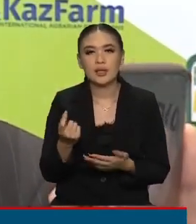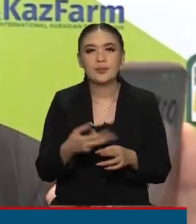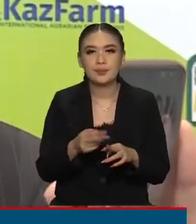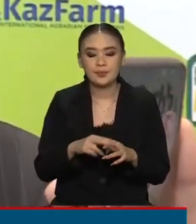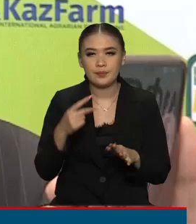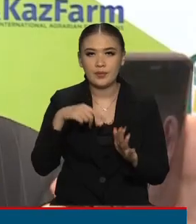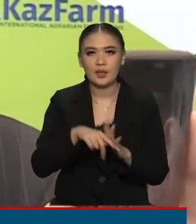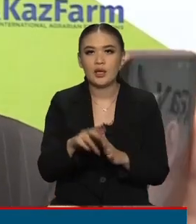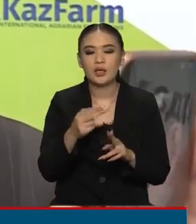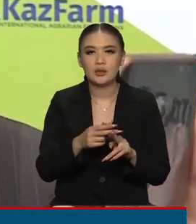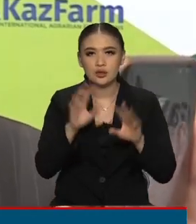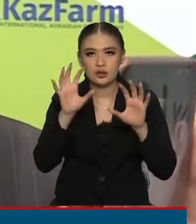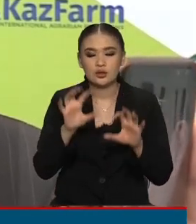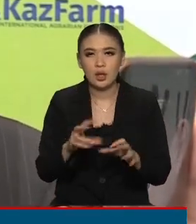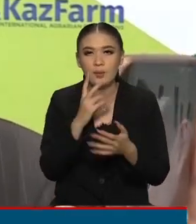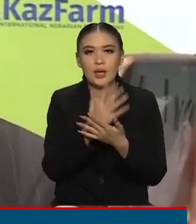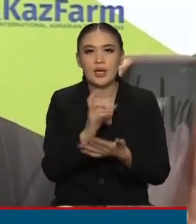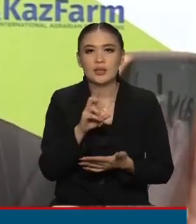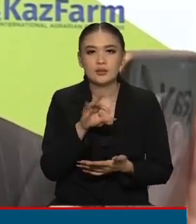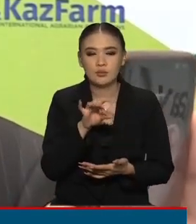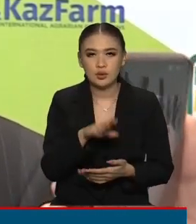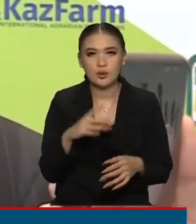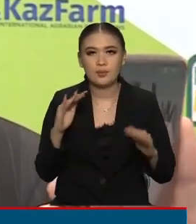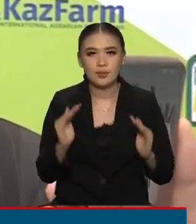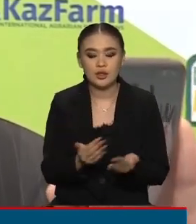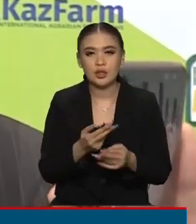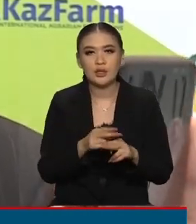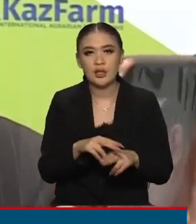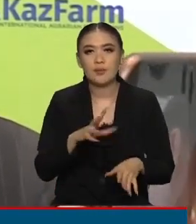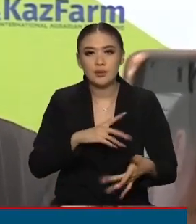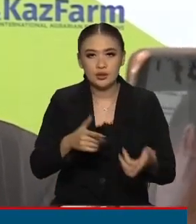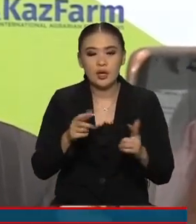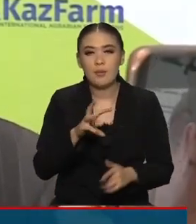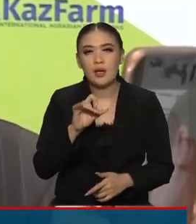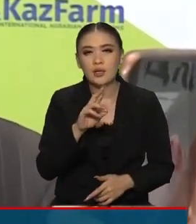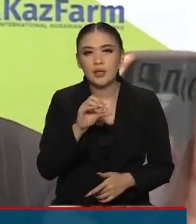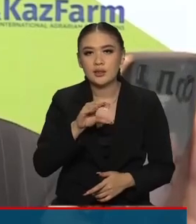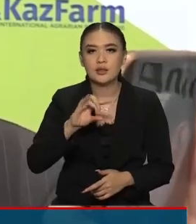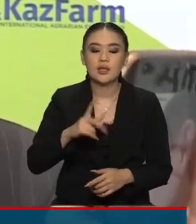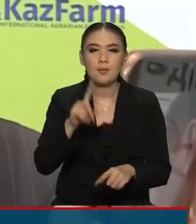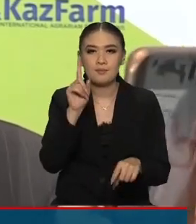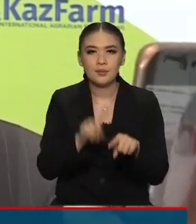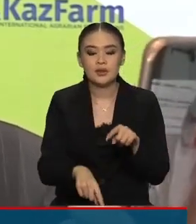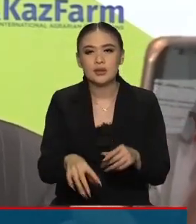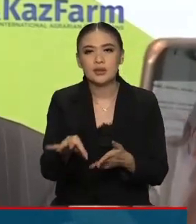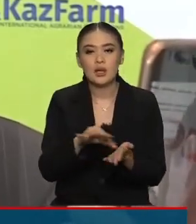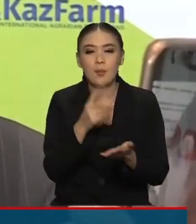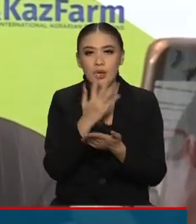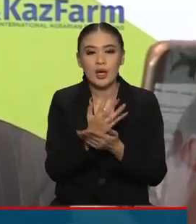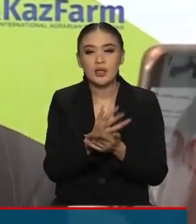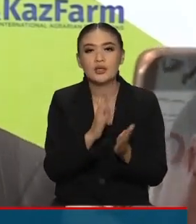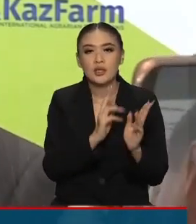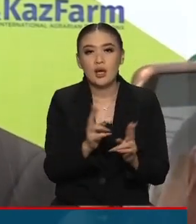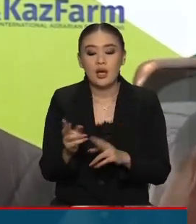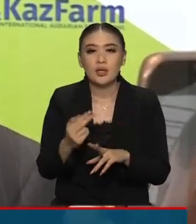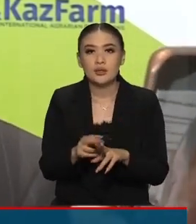нарқа әсер етпейтіндей, дәстүрлі нарықтарға экспортты азайтамыз. Келісім шарттар бар. Осы маркетингтік жылдан бастап, астық тиеу жұмыстары жүріп жатыр.